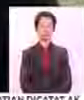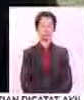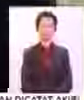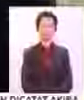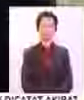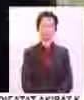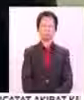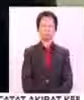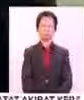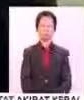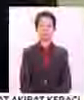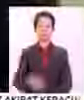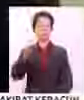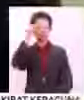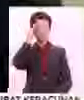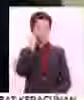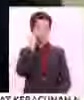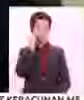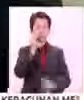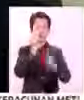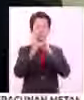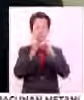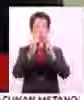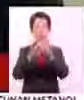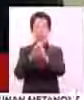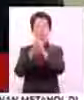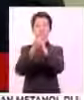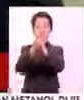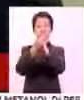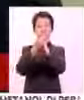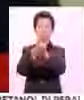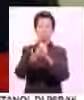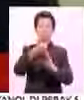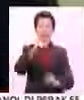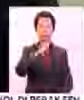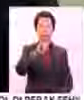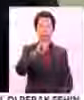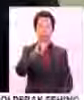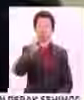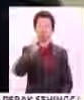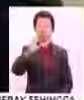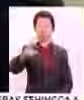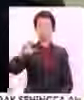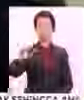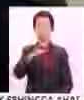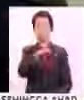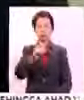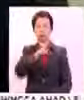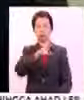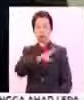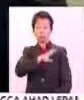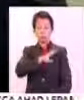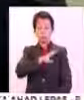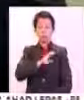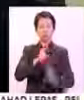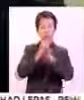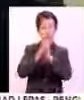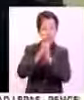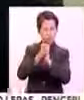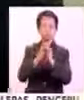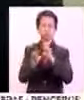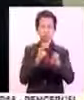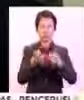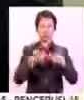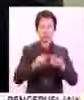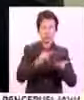Dalam perkembangan berkaitan, Tun Dr. Mahathir mengucapkan tahniah kepada GIACC dan polis serta pihak terlibat yang berusaha